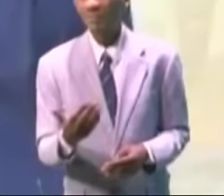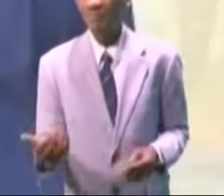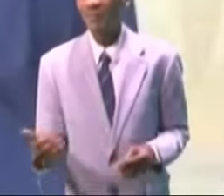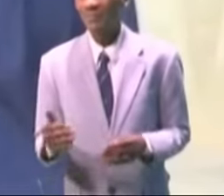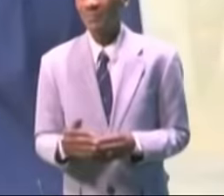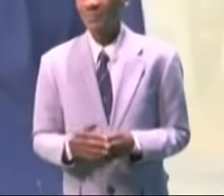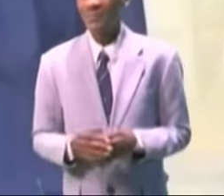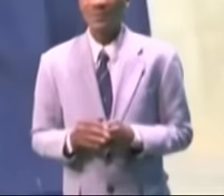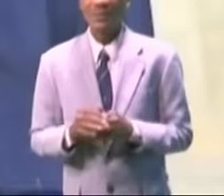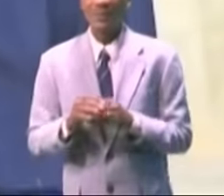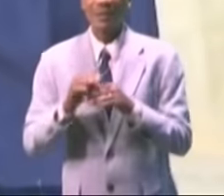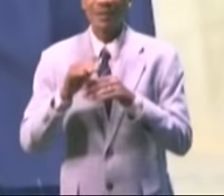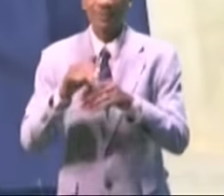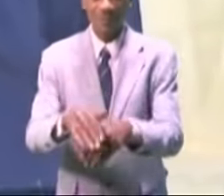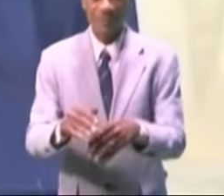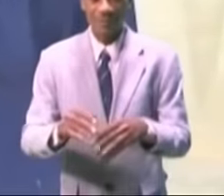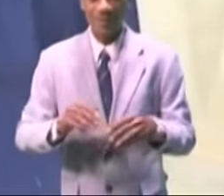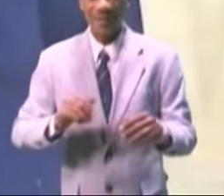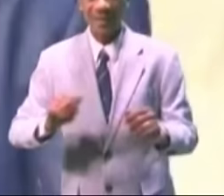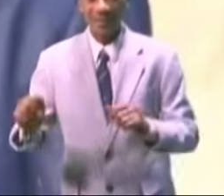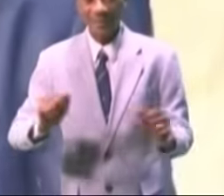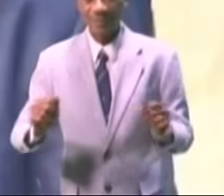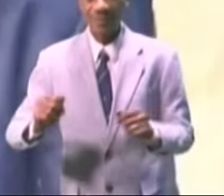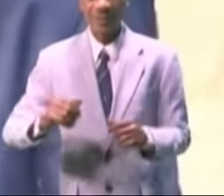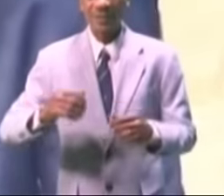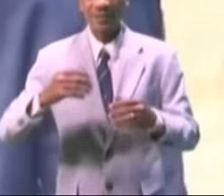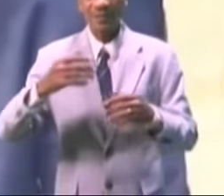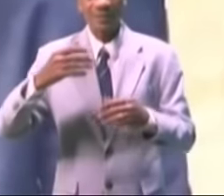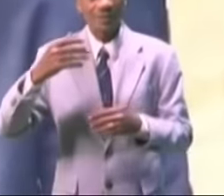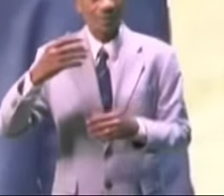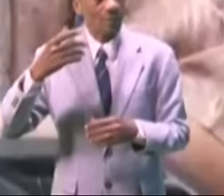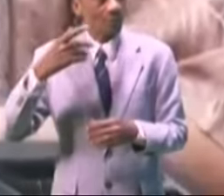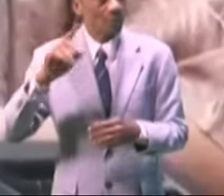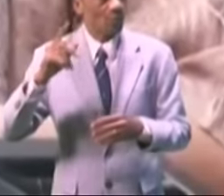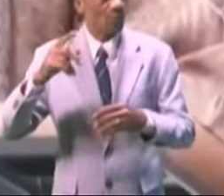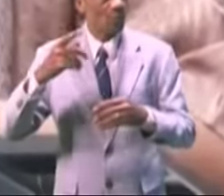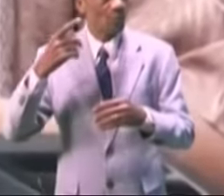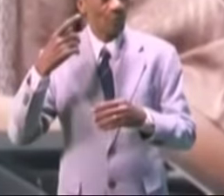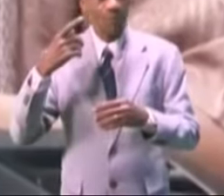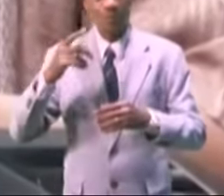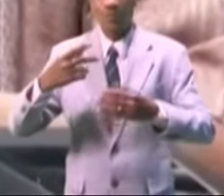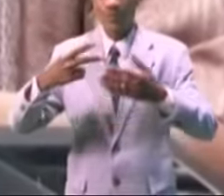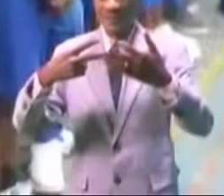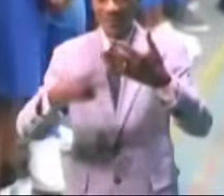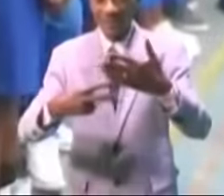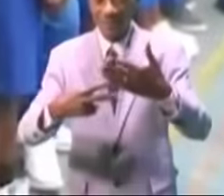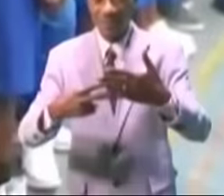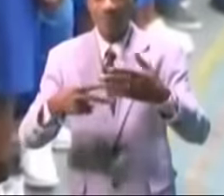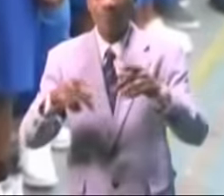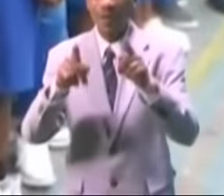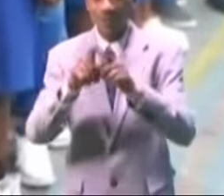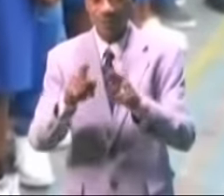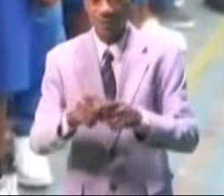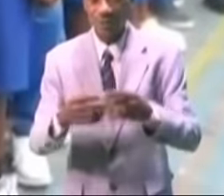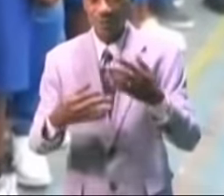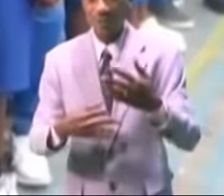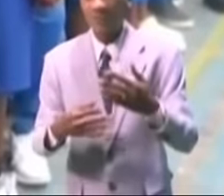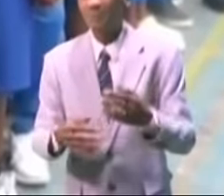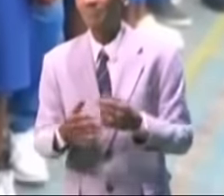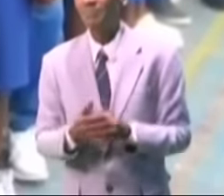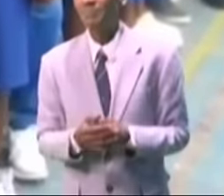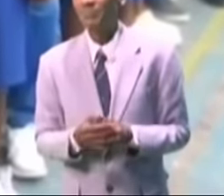qui toujours suit de très près l'éducation et la formation de nos